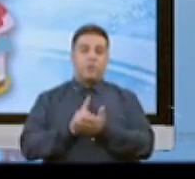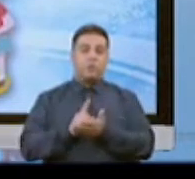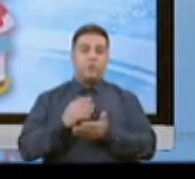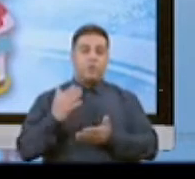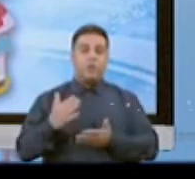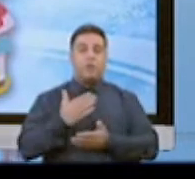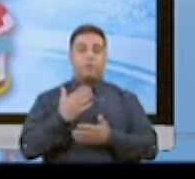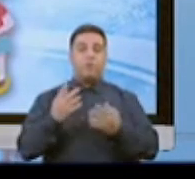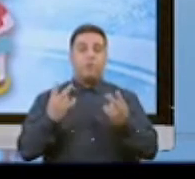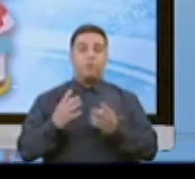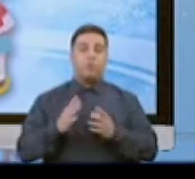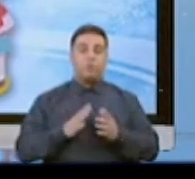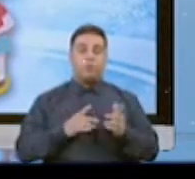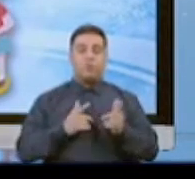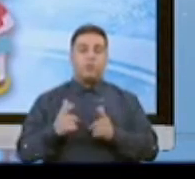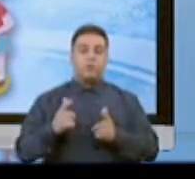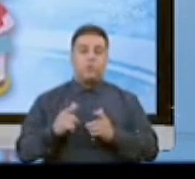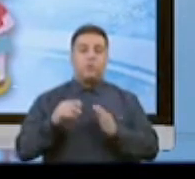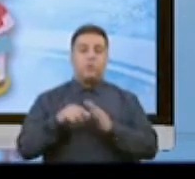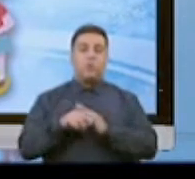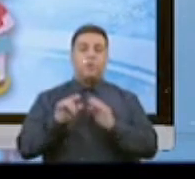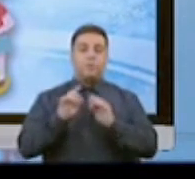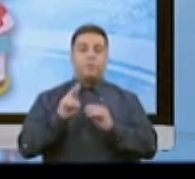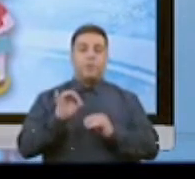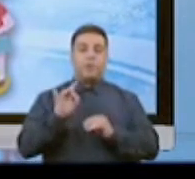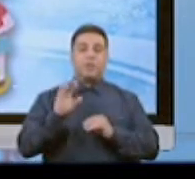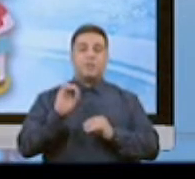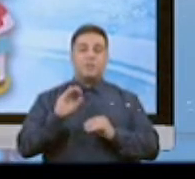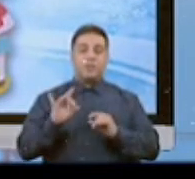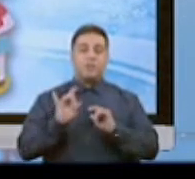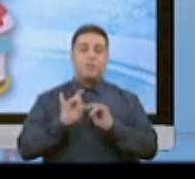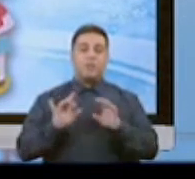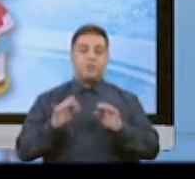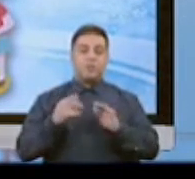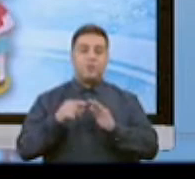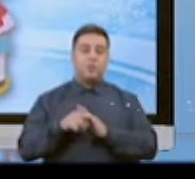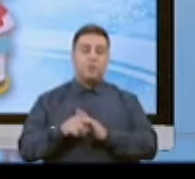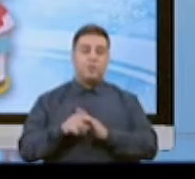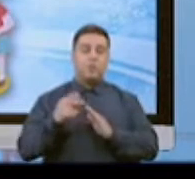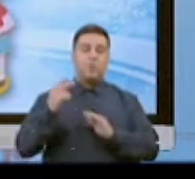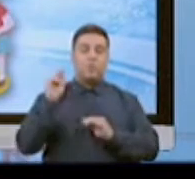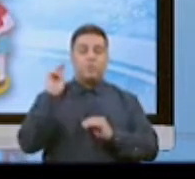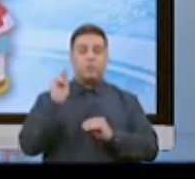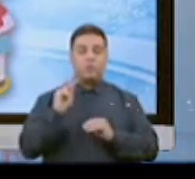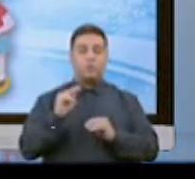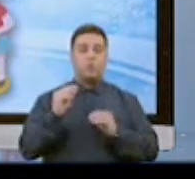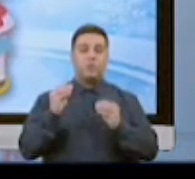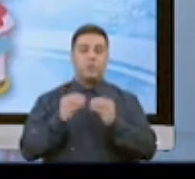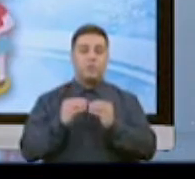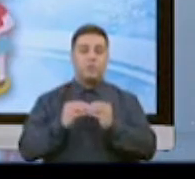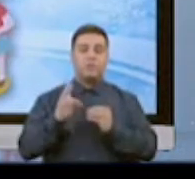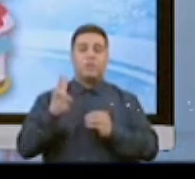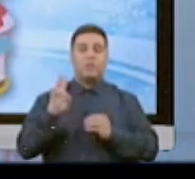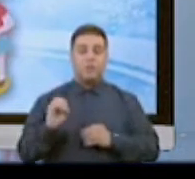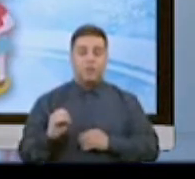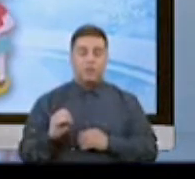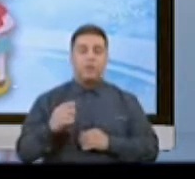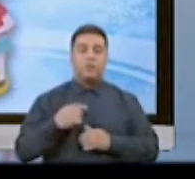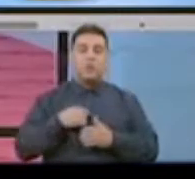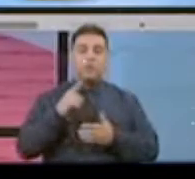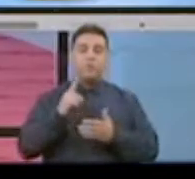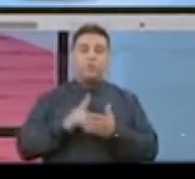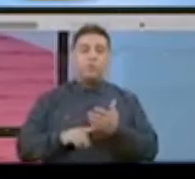Вам нужно было подготовить пересказ произведения «Плакучая ива», а также выучить правила десятине. Я уверена, что